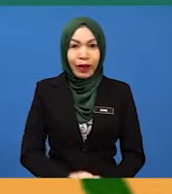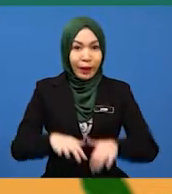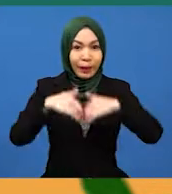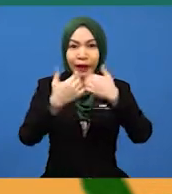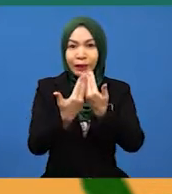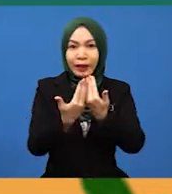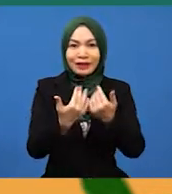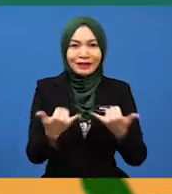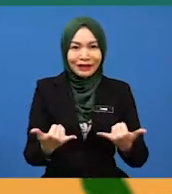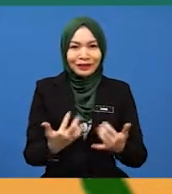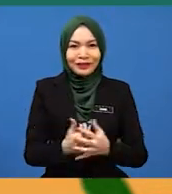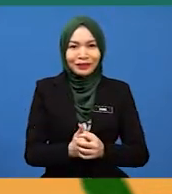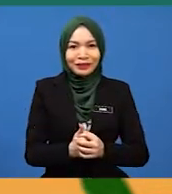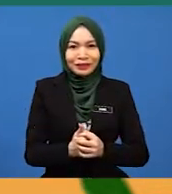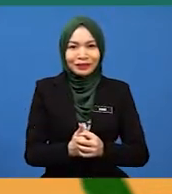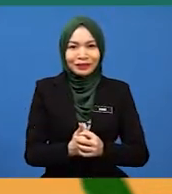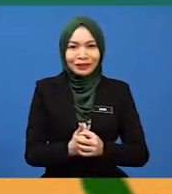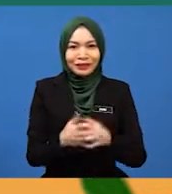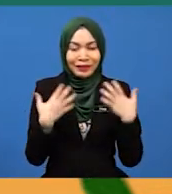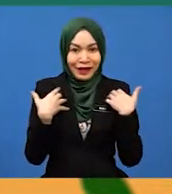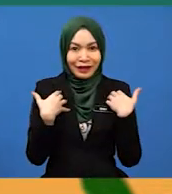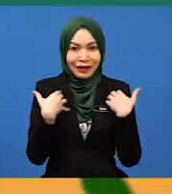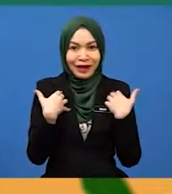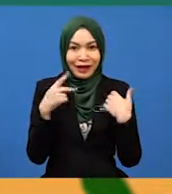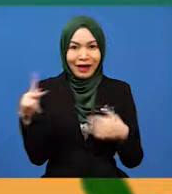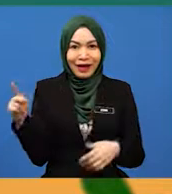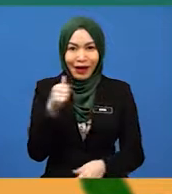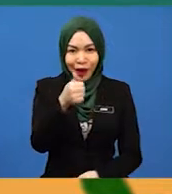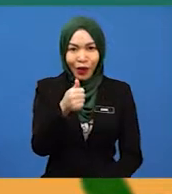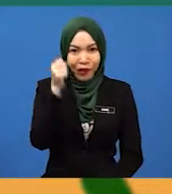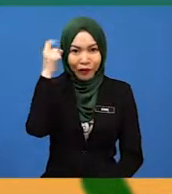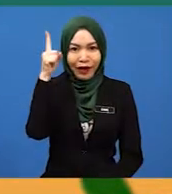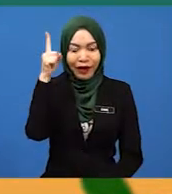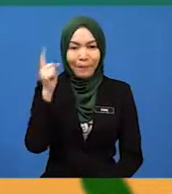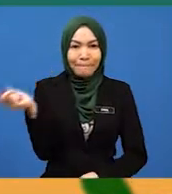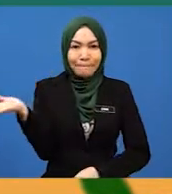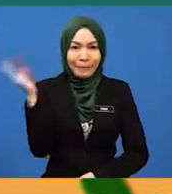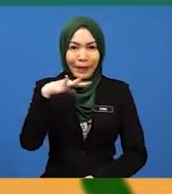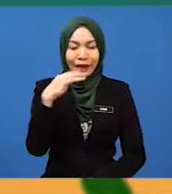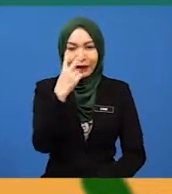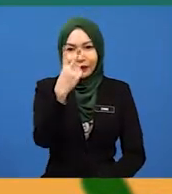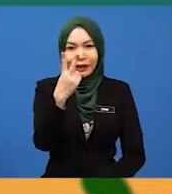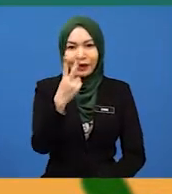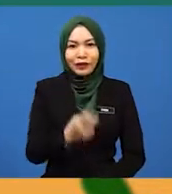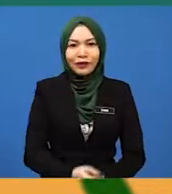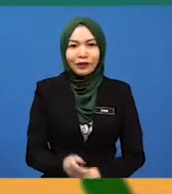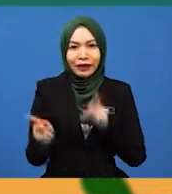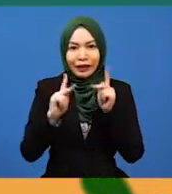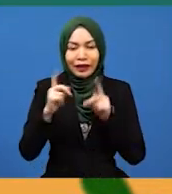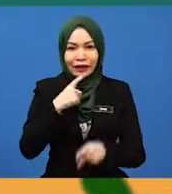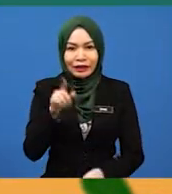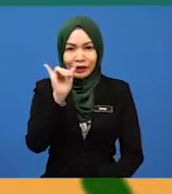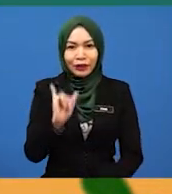Bagaimana murid-murid? Adakah murid-murid faham? Mari kita lihat kata seru yang